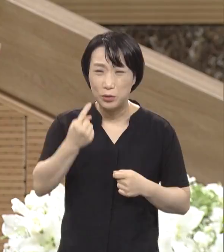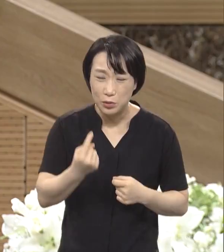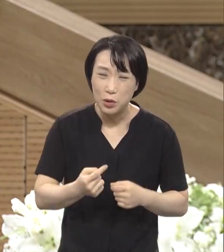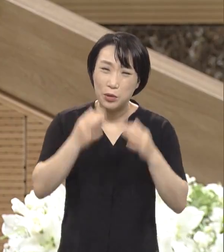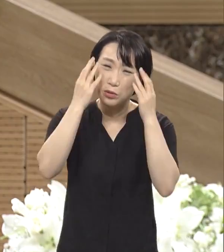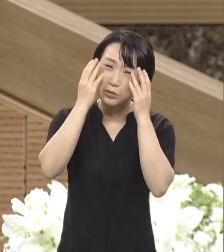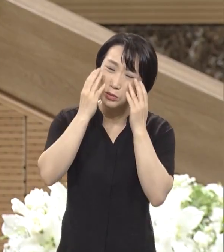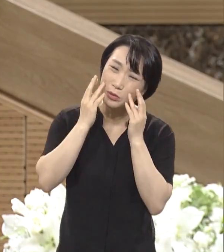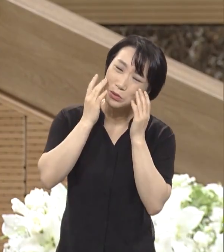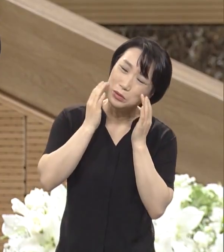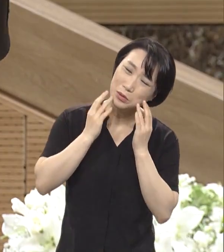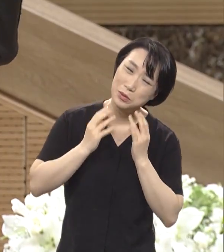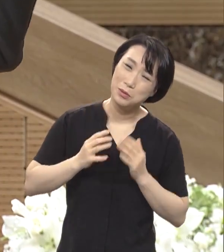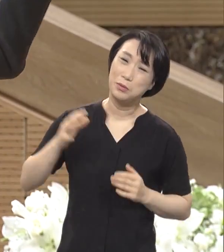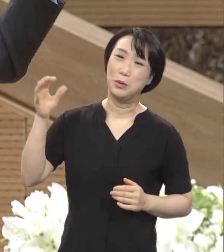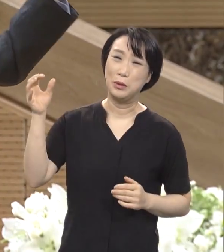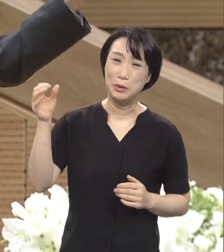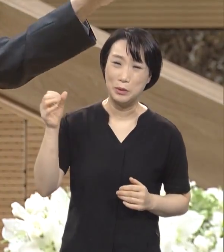들로도